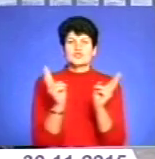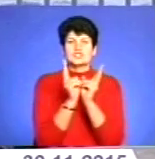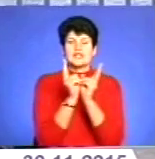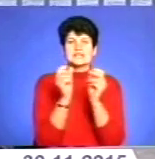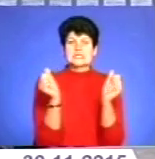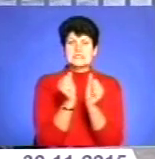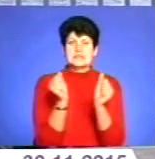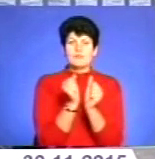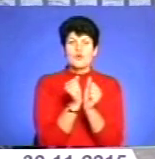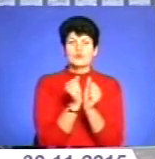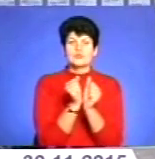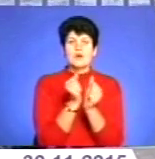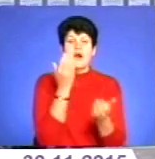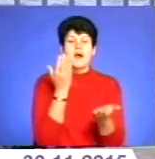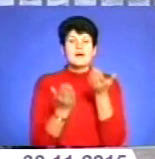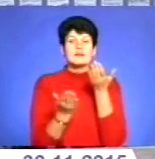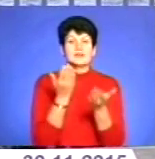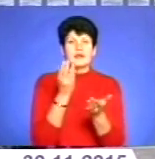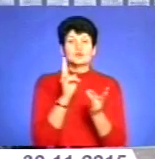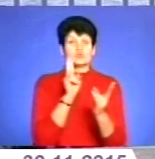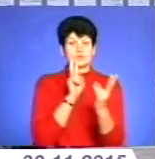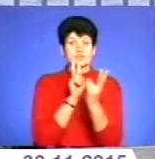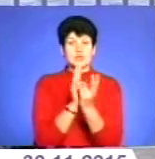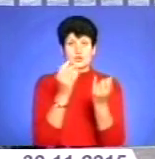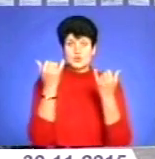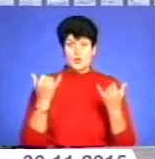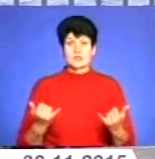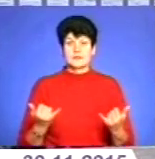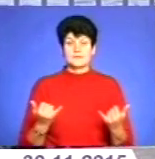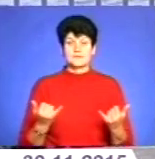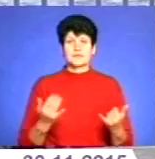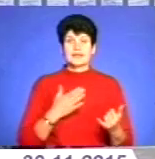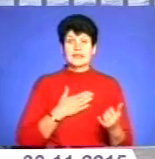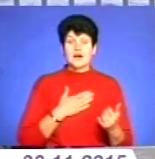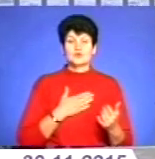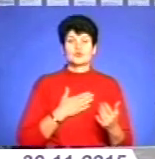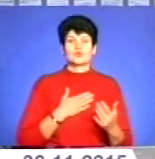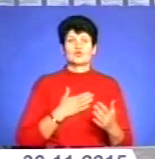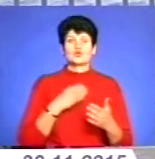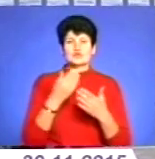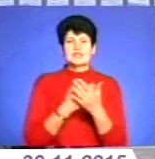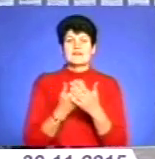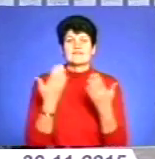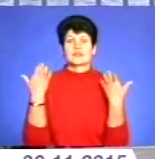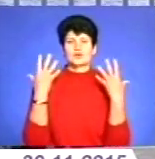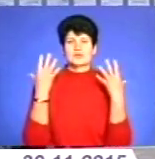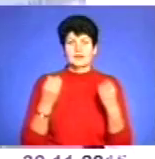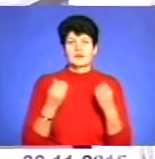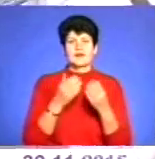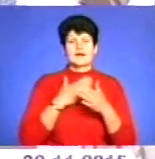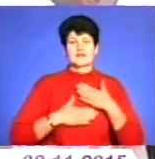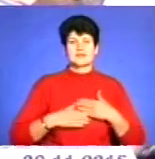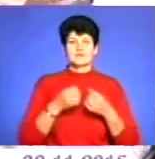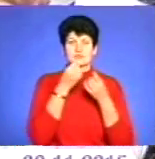удома. Але ті, які нам зустрічаються сьогодні, в нашому сюжеті вихідного дня, радісні, позитивні люди.